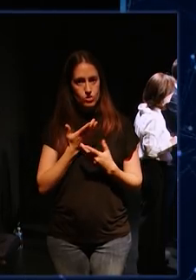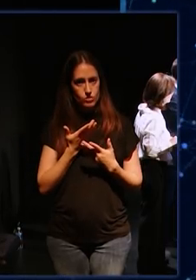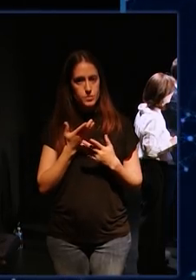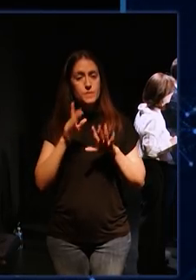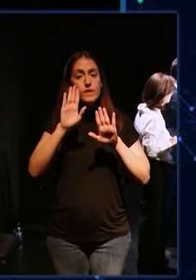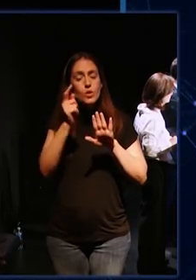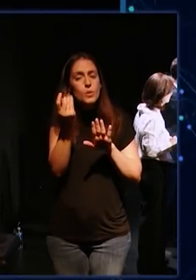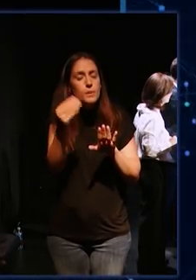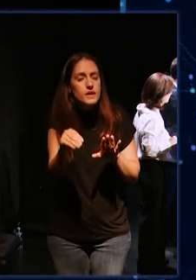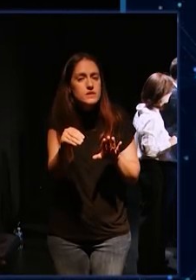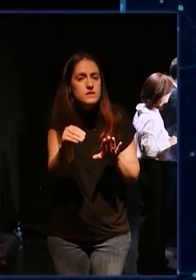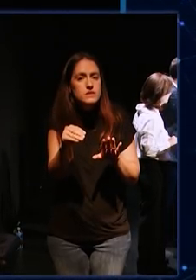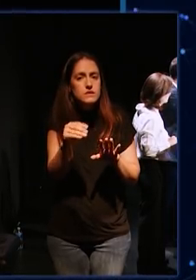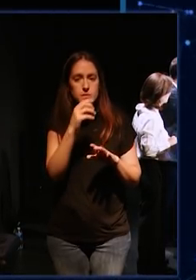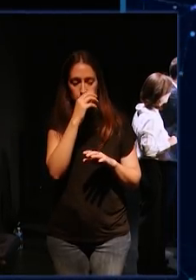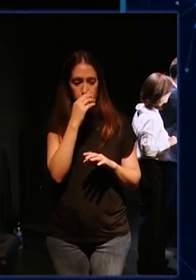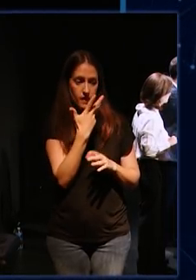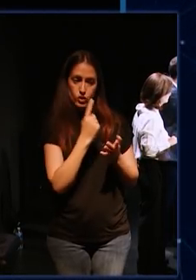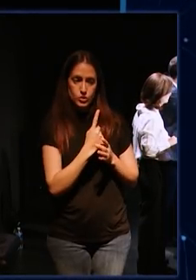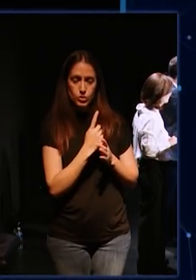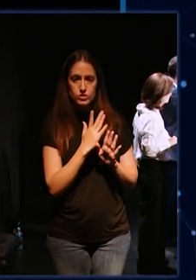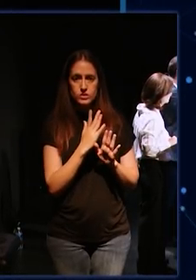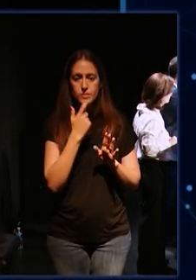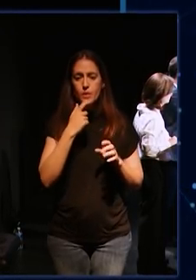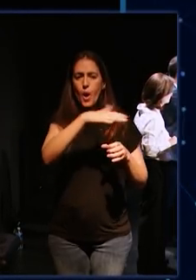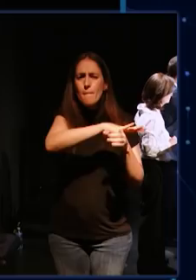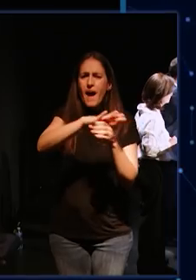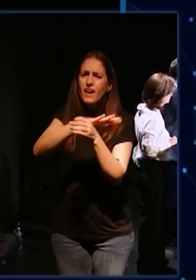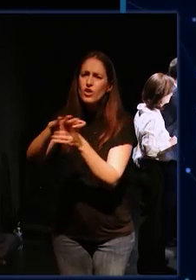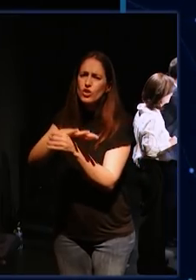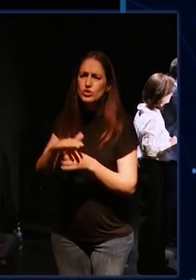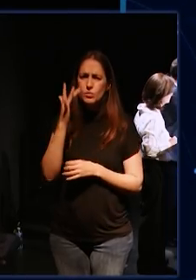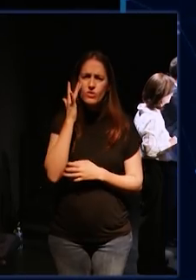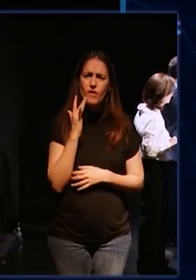solo añadir una cosa. 5 segundos. 5. Los barrios, por favor, los 5. Barrios.